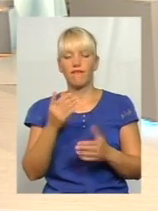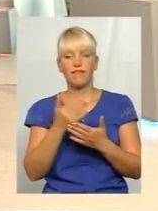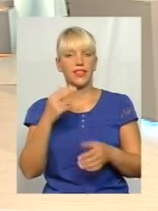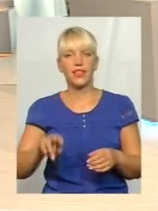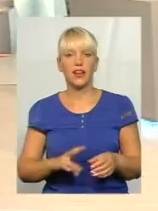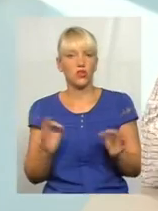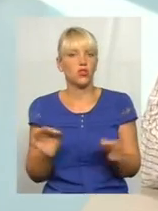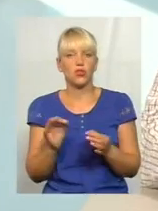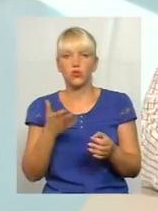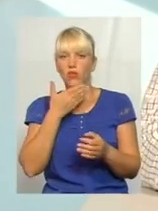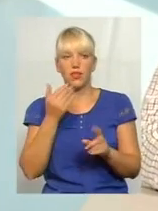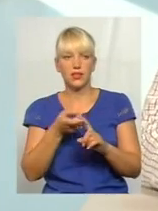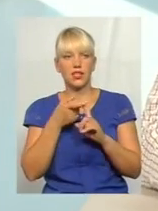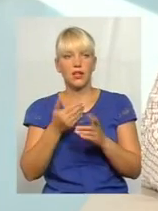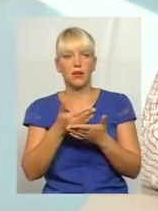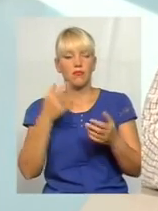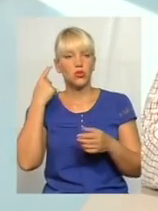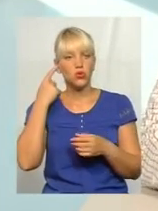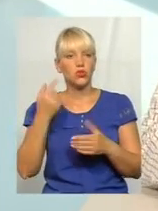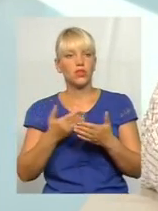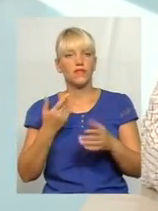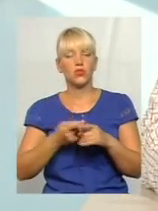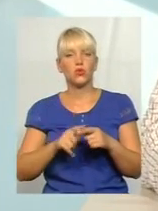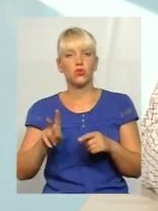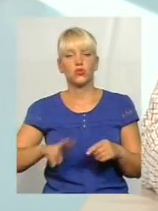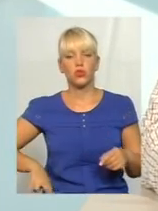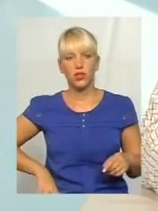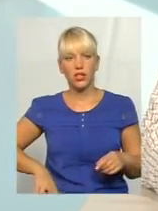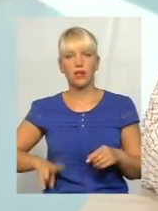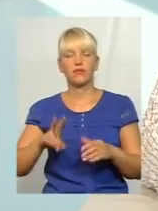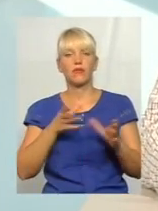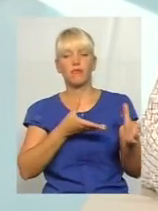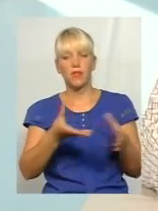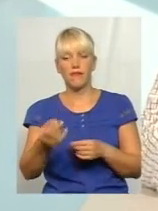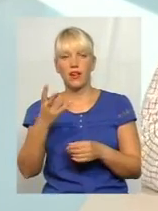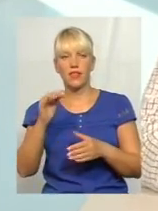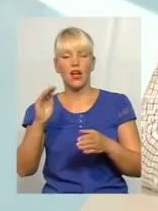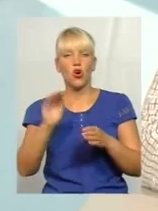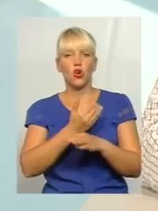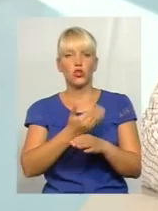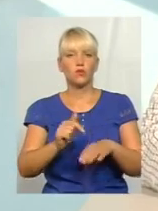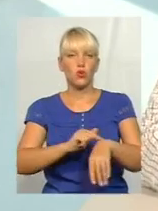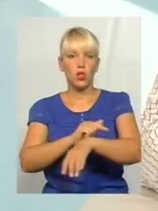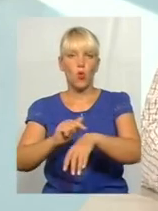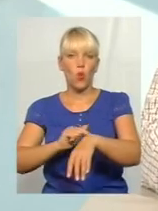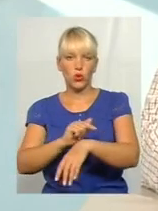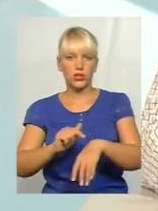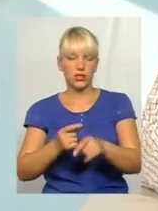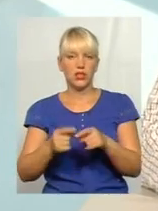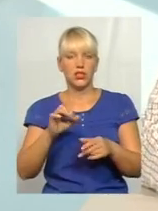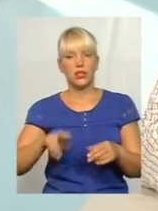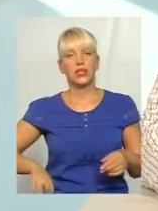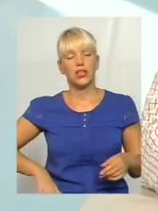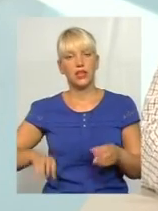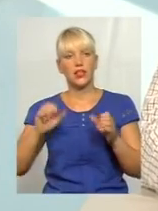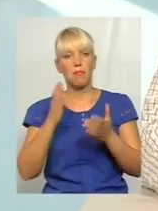прямо в такому ми чули від нашого колеги Що директор робить розподіл годин так робить тобто директор вже принаймні в межах колективу